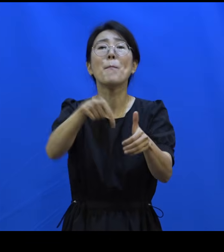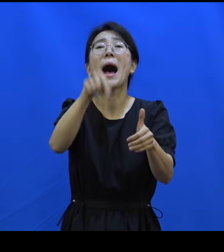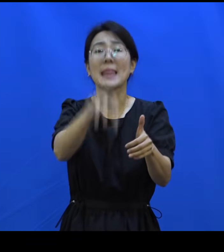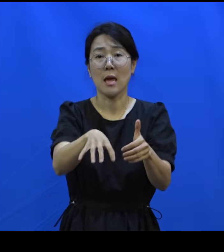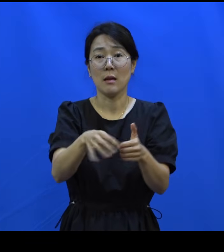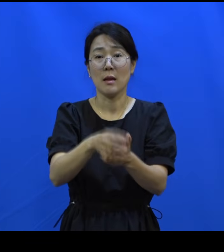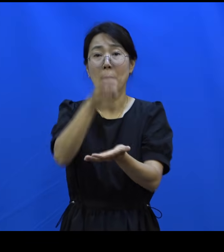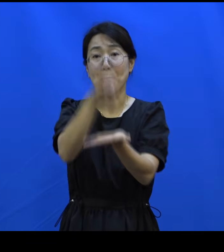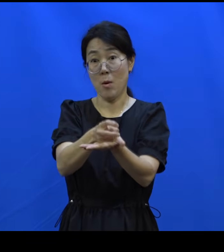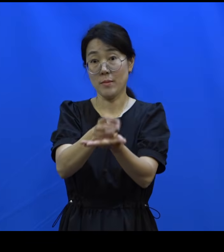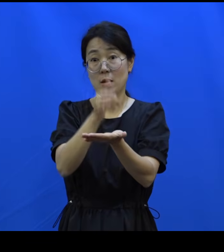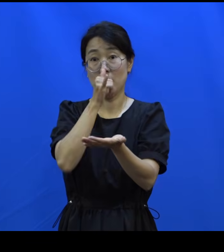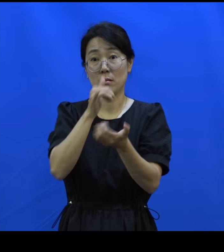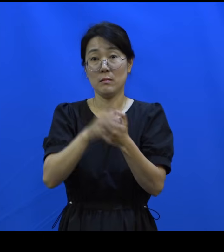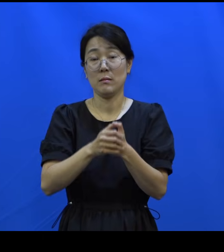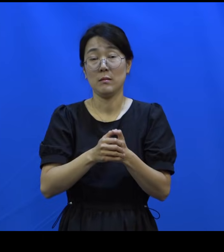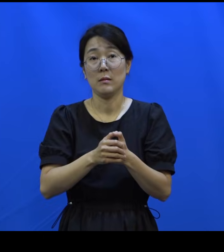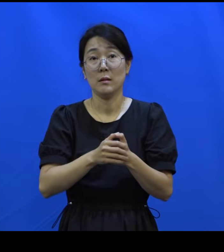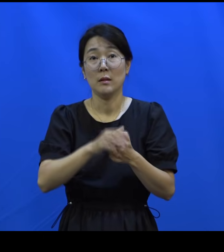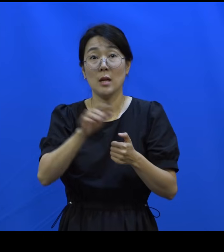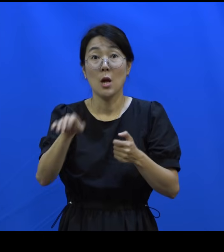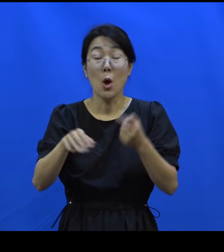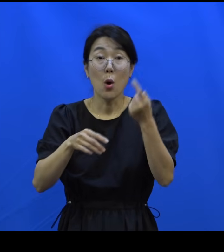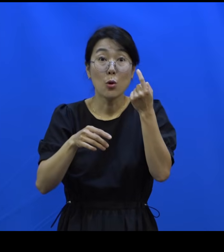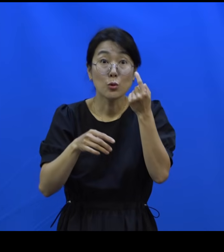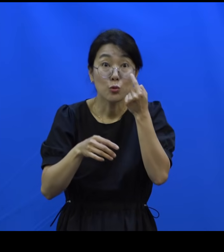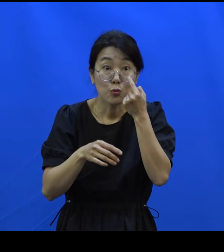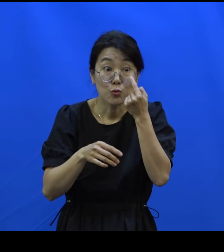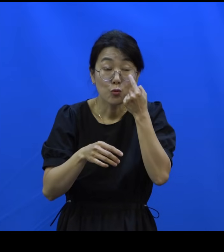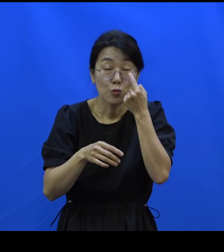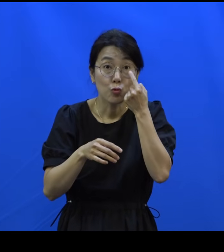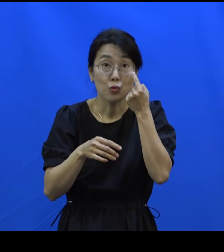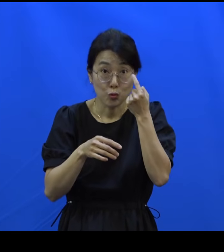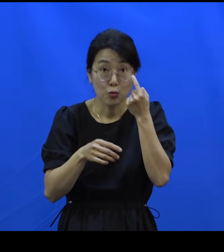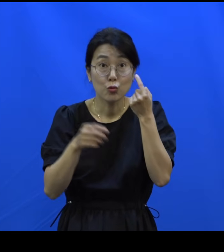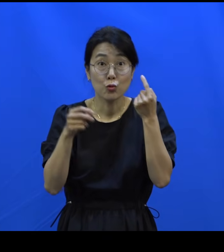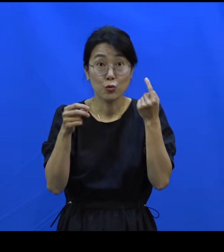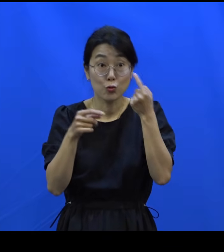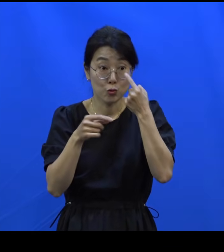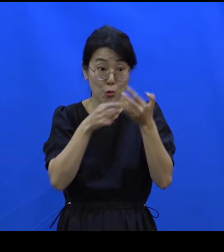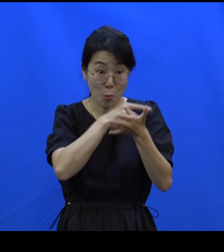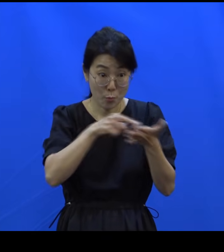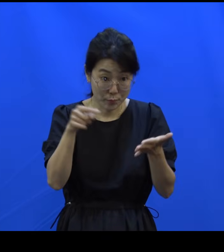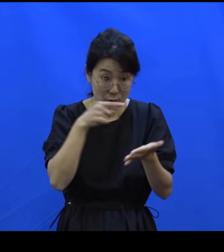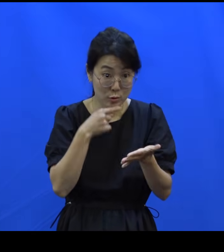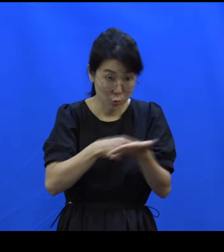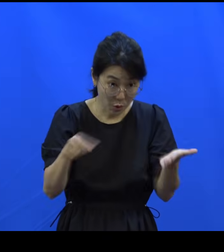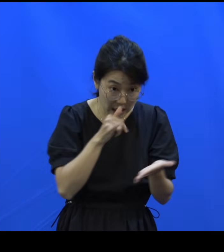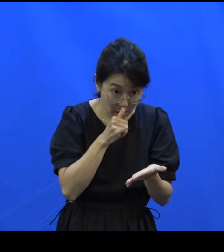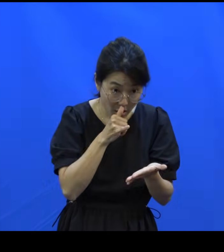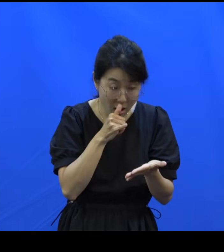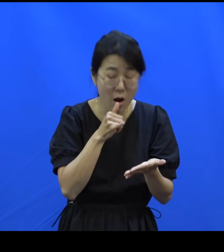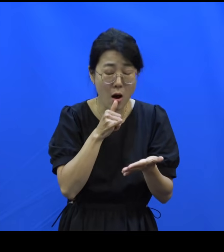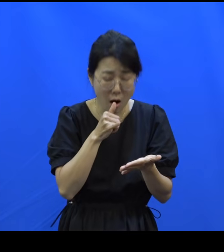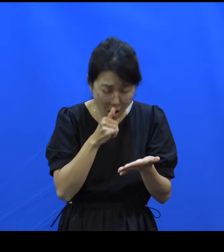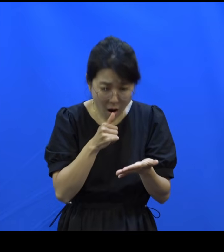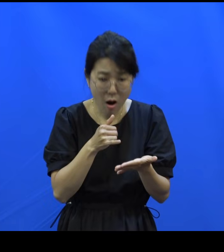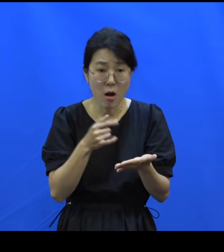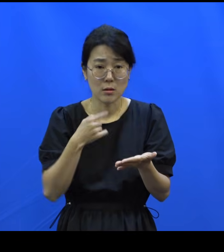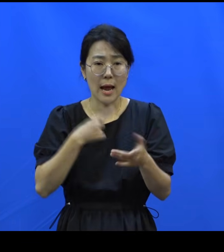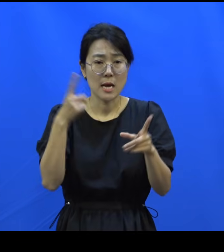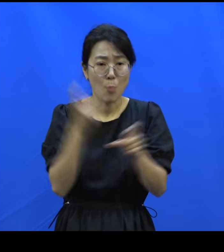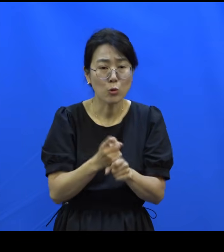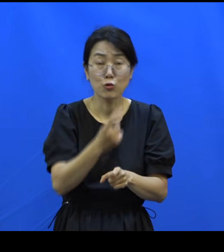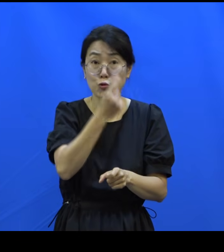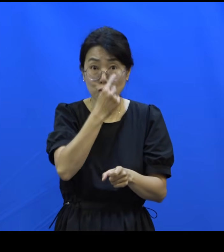이 법을 문자 그대로 적용하지 않았습니다. 이는 이로, 눈은 눈으로. 이게 사실 이대로 시행하면 되는데 이게 어려워요,